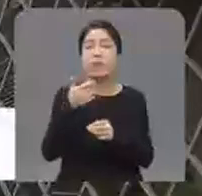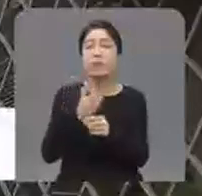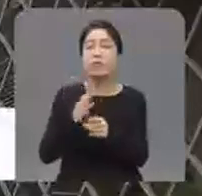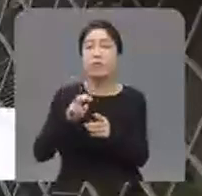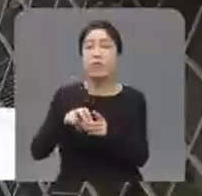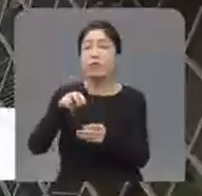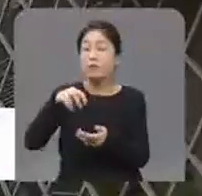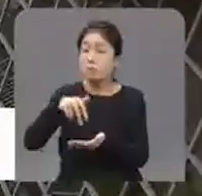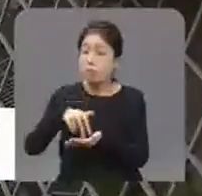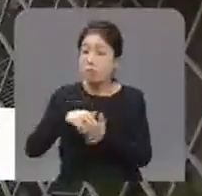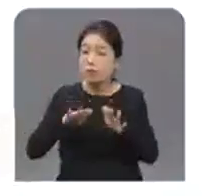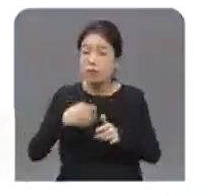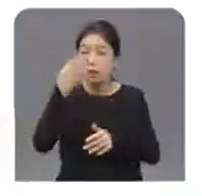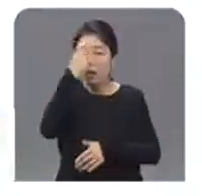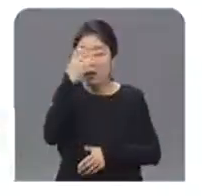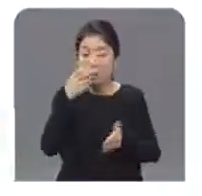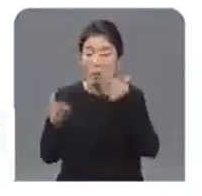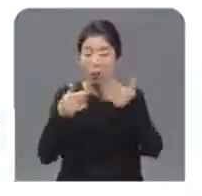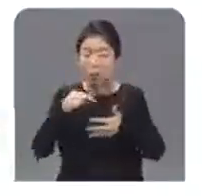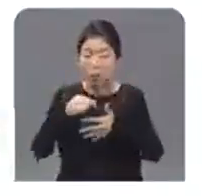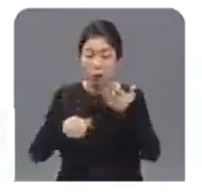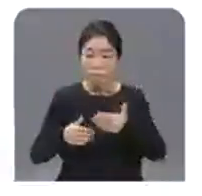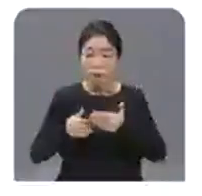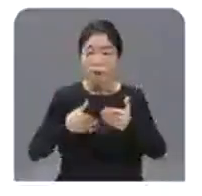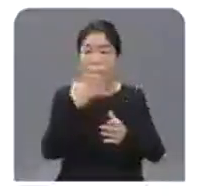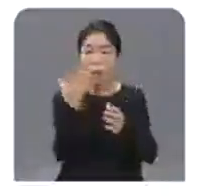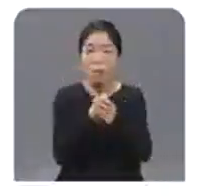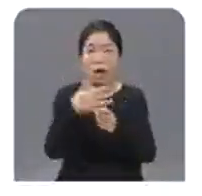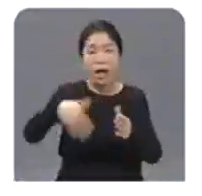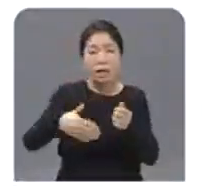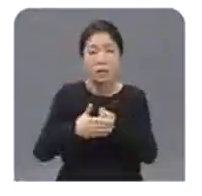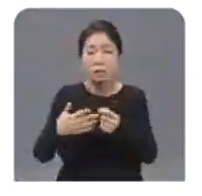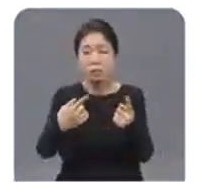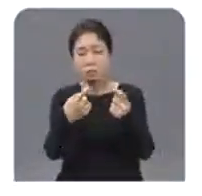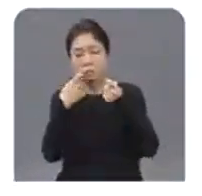측은 감사 절차가 끝나지 않아 의혹에 대해 말할 수